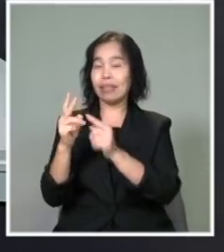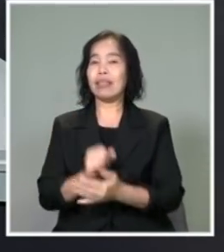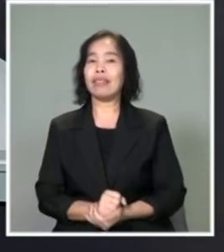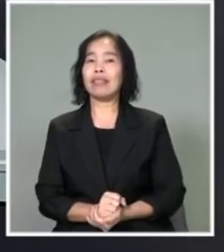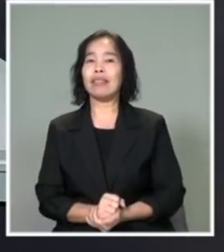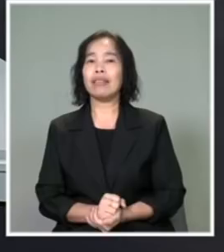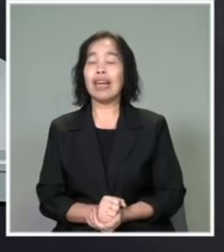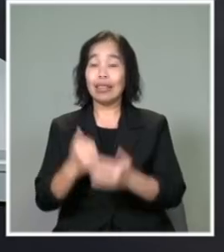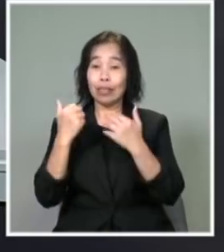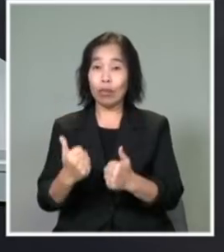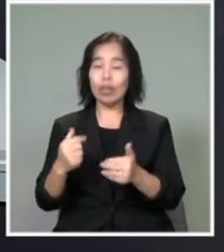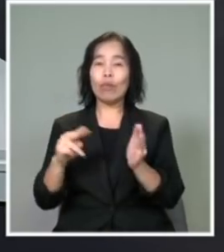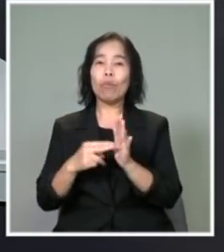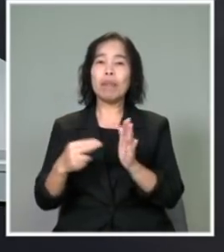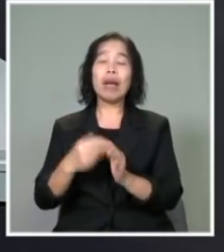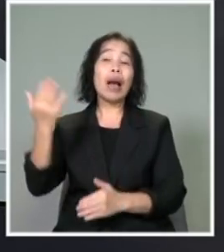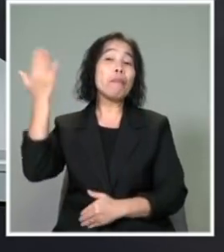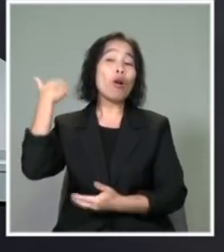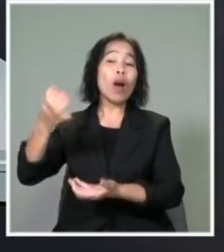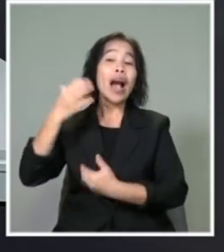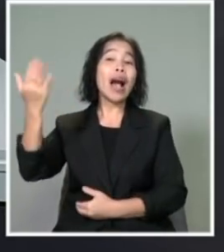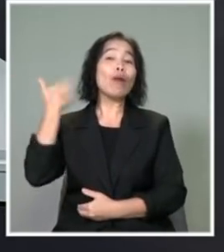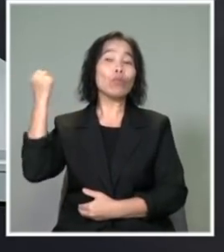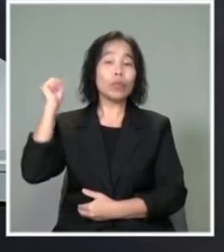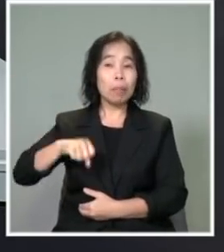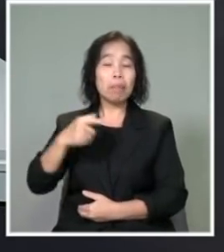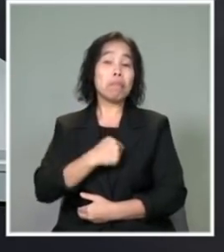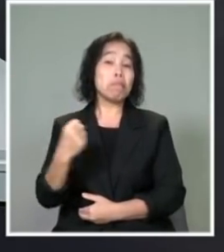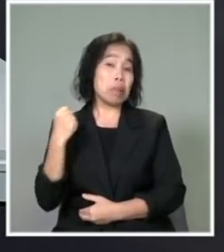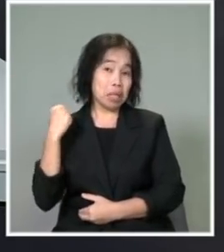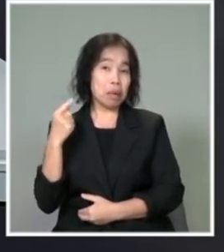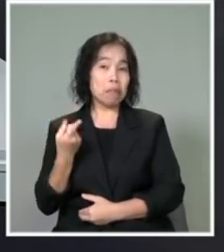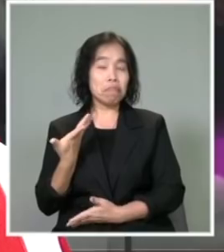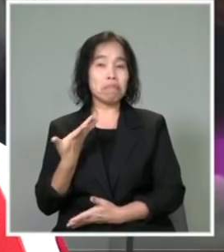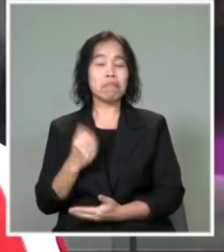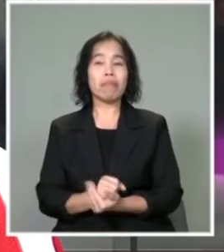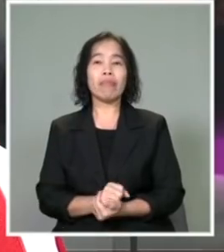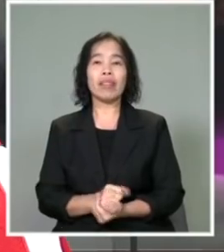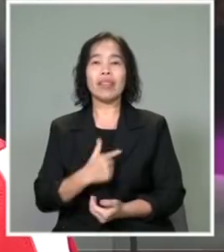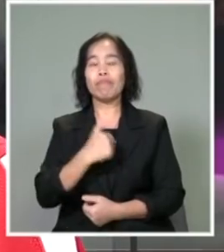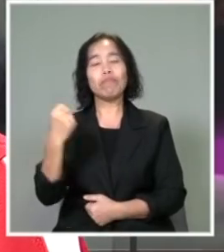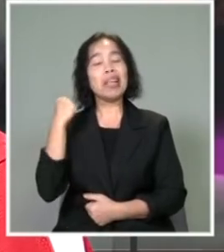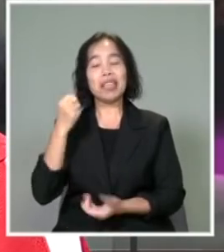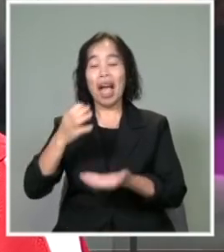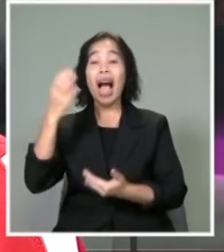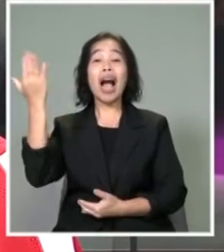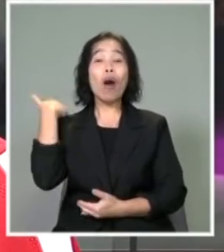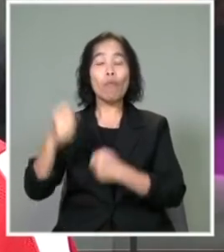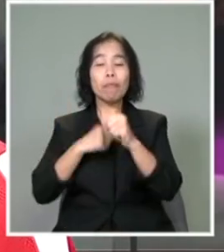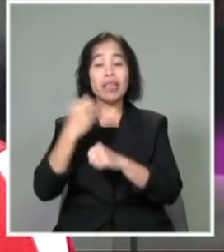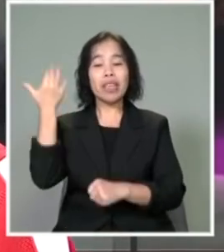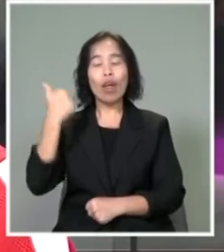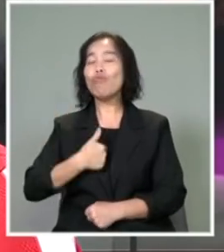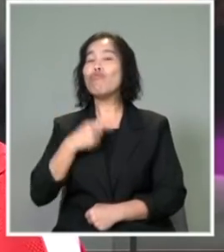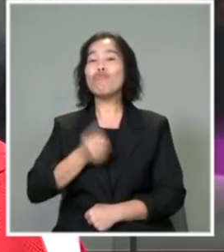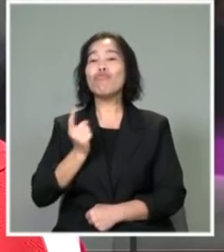าในฐานะของแชมป์เก่าจากหนที่แล้วนะฮะมั่นอกมั่นใจขนาดไหนกับการป้องกันแชมป์ปีนี้ฮะ ก็มั่นใจมากครับเพราะว่าแรงกดดันของปีที่